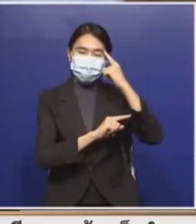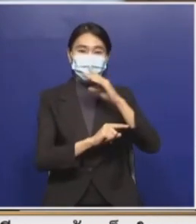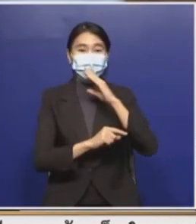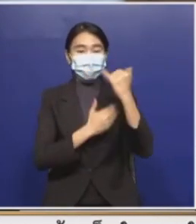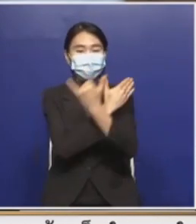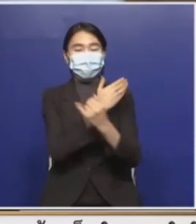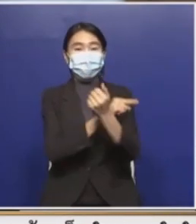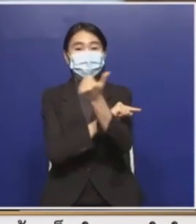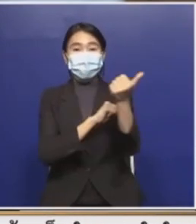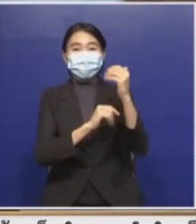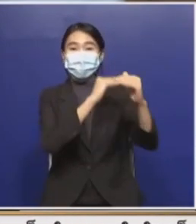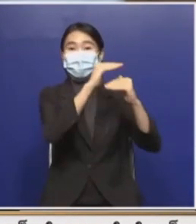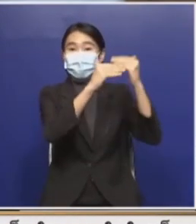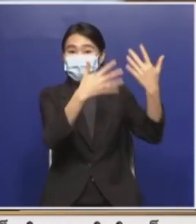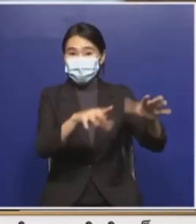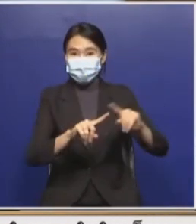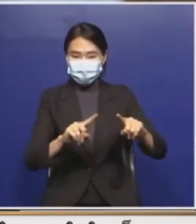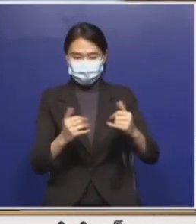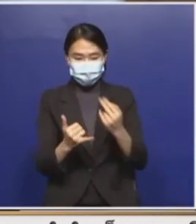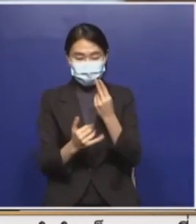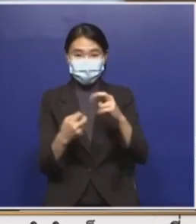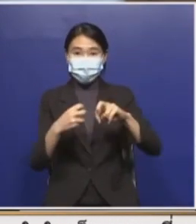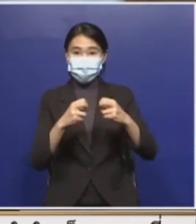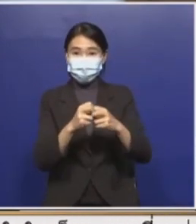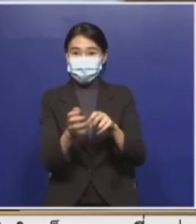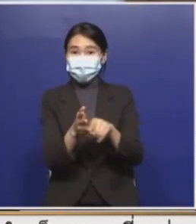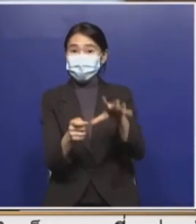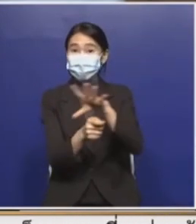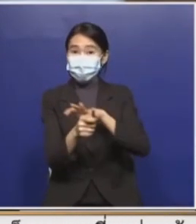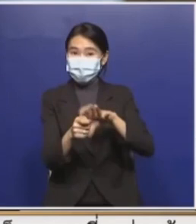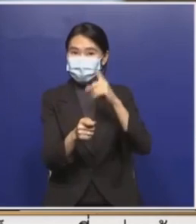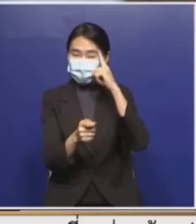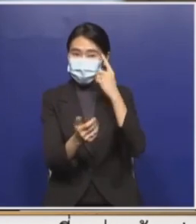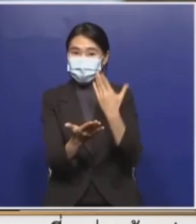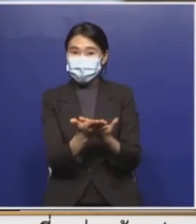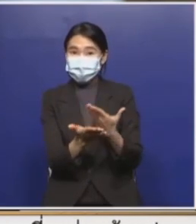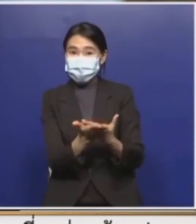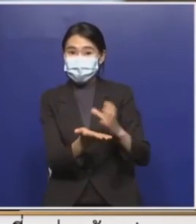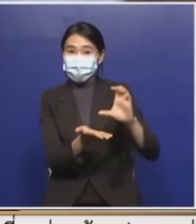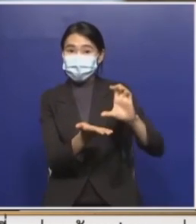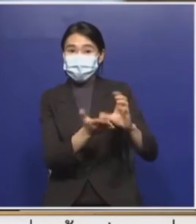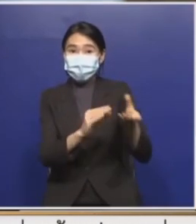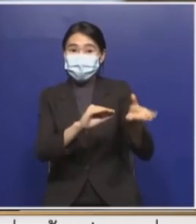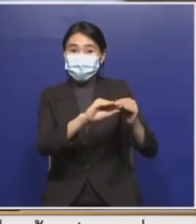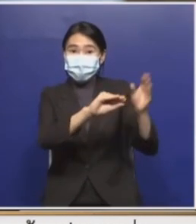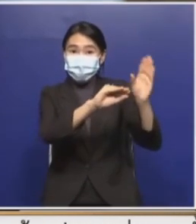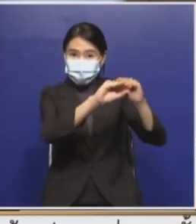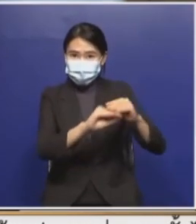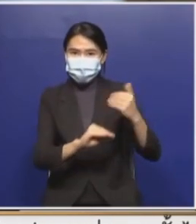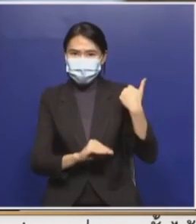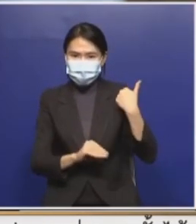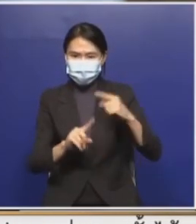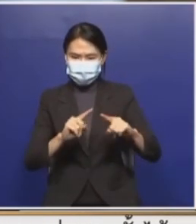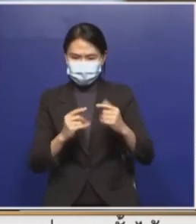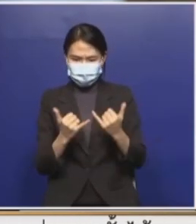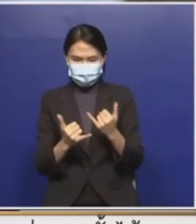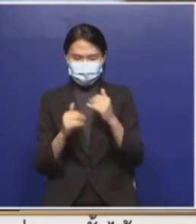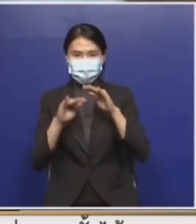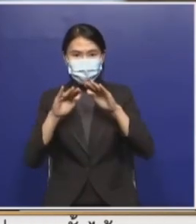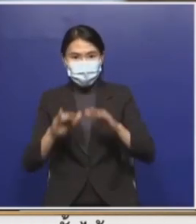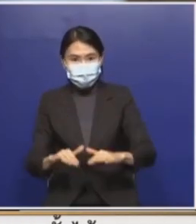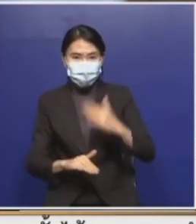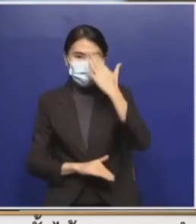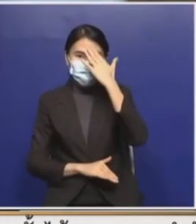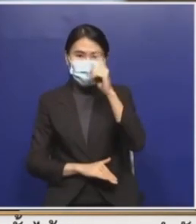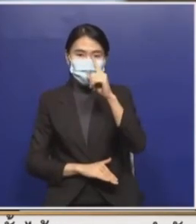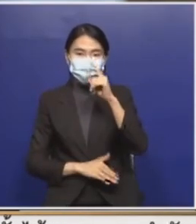วในภาวะวิกฤตเช่นนี้เขาจะเพิ่มงบประมาณขึ้นไม่ใช่ลดงบประมาณลงเพื่อแก้ไขปั